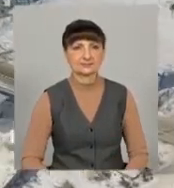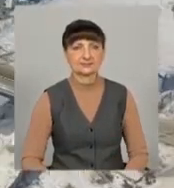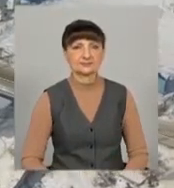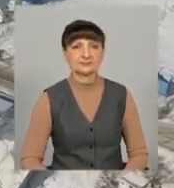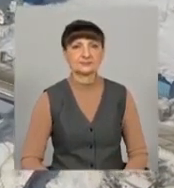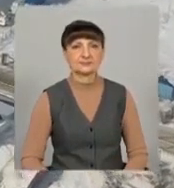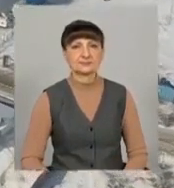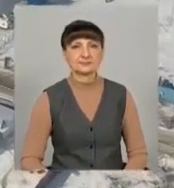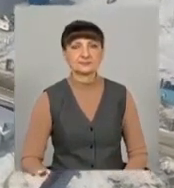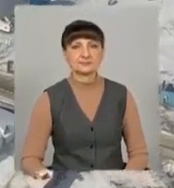Алматы Алматинская область